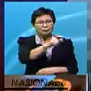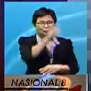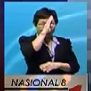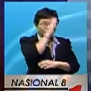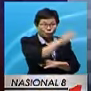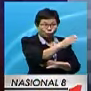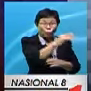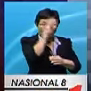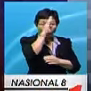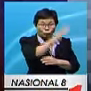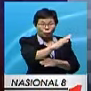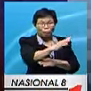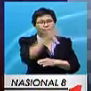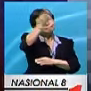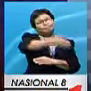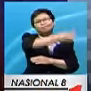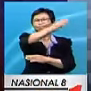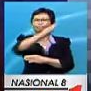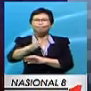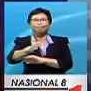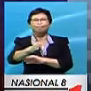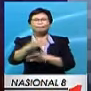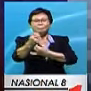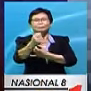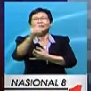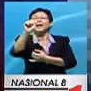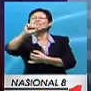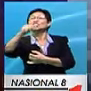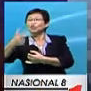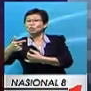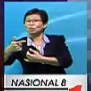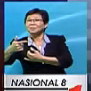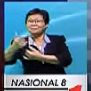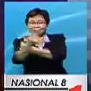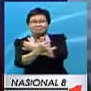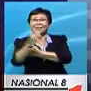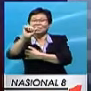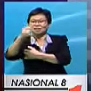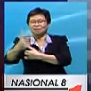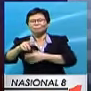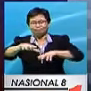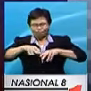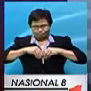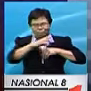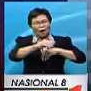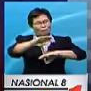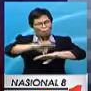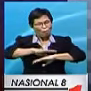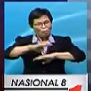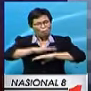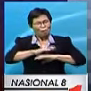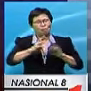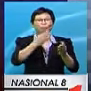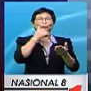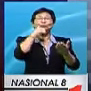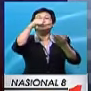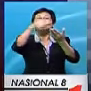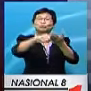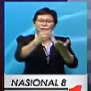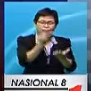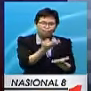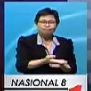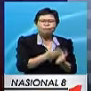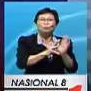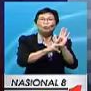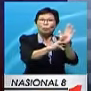Pertuduhan itu ditarik balik selepas Jabatan Peguam Negara menerima dan berpuas hati terhadap representasi yang